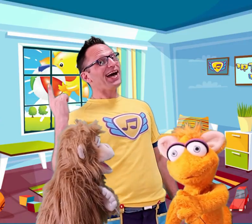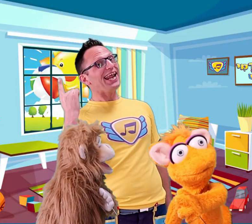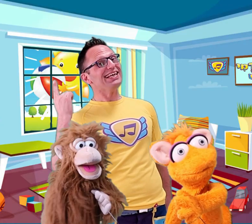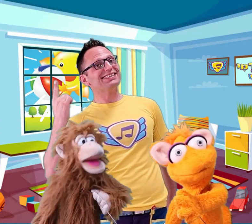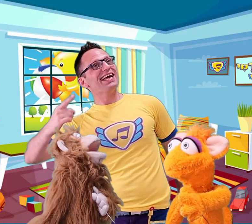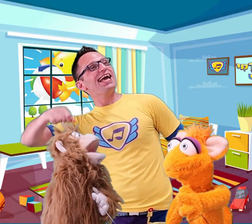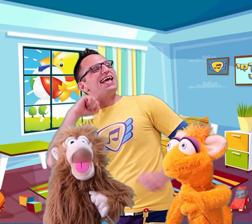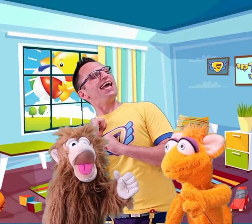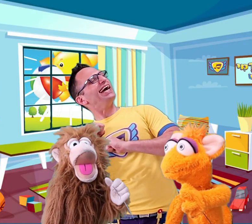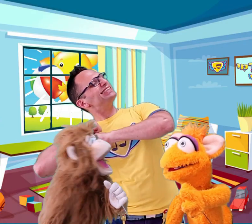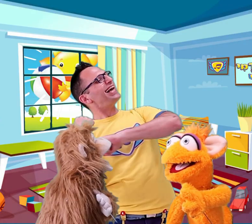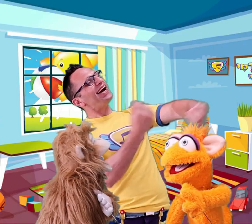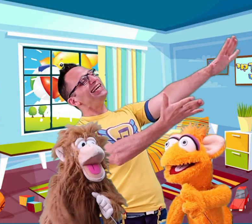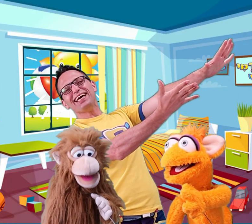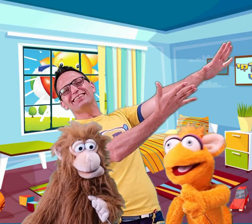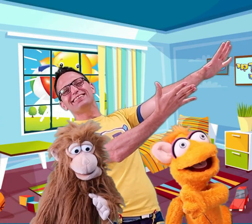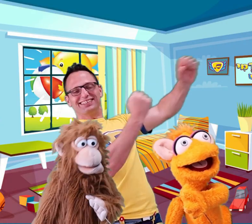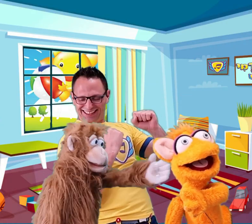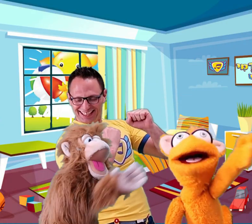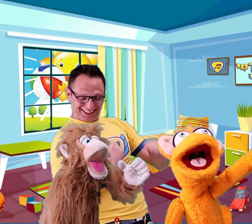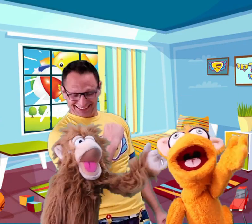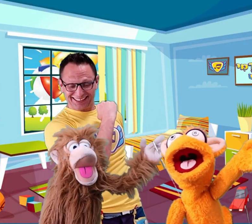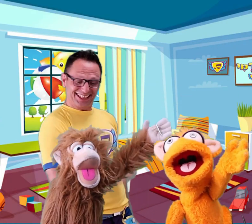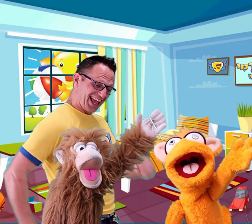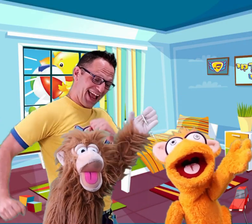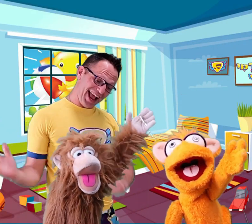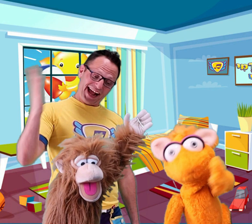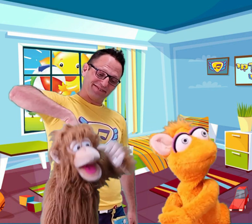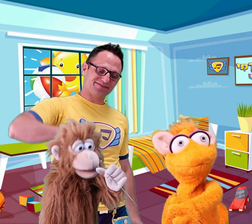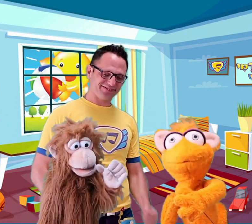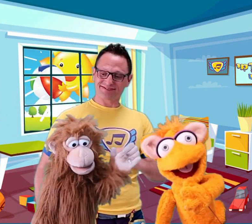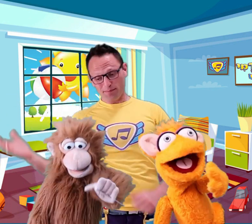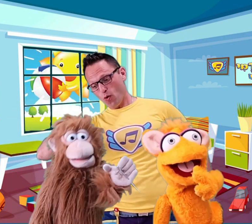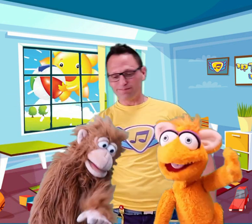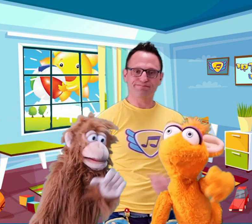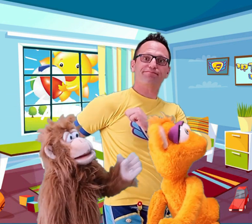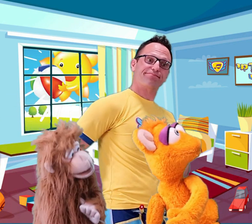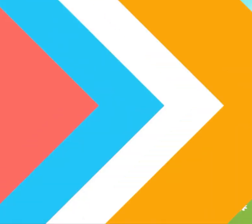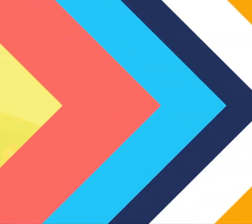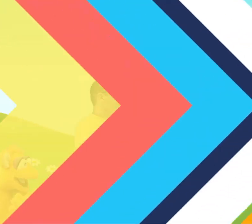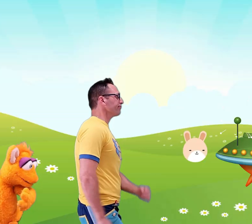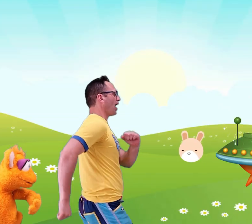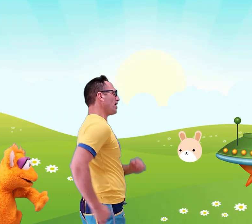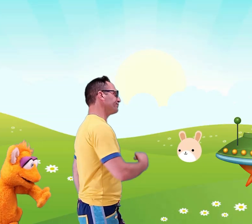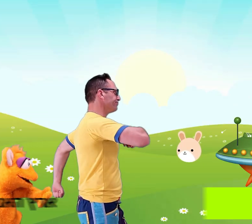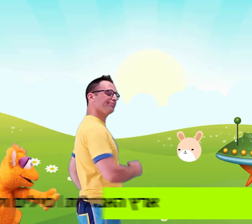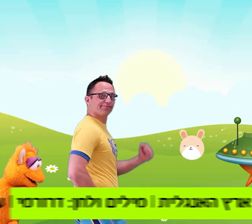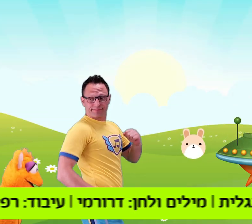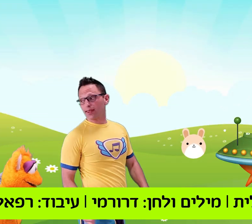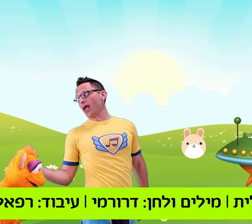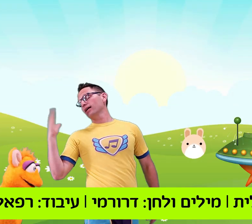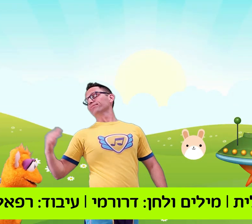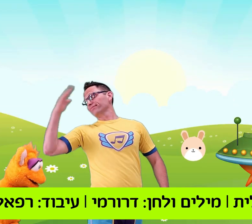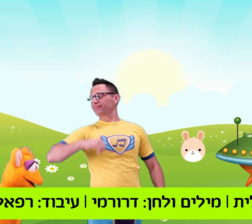נמריא בחללית אל ארץ האנגלית. יש! יש, קדימה! כל הנוסעים